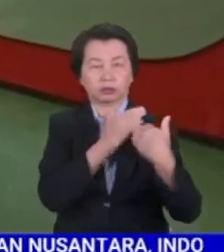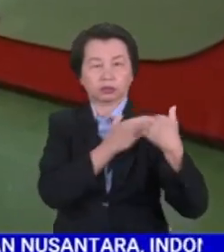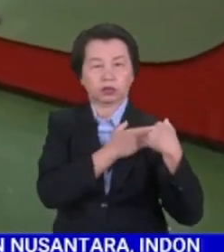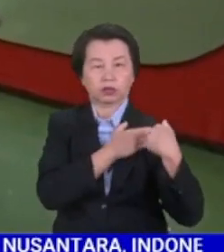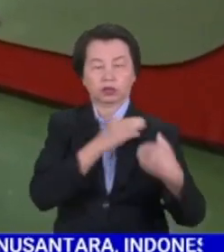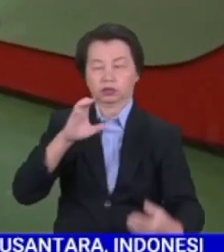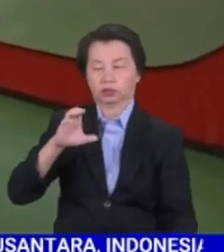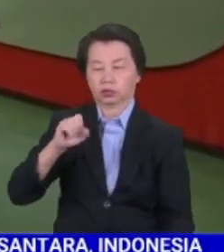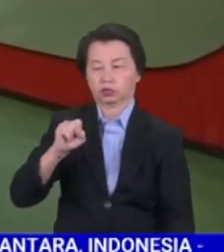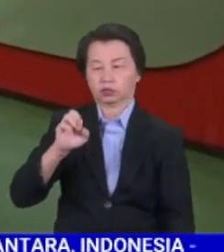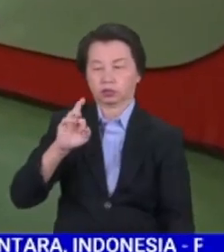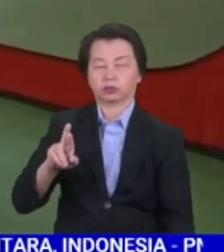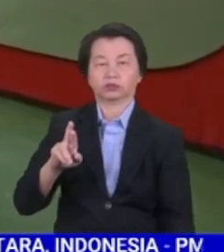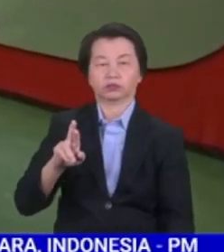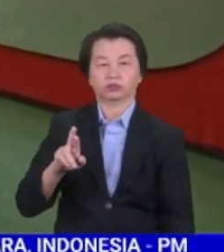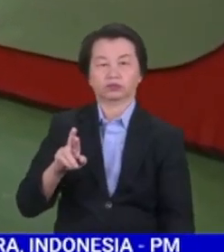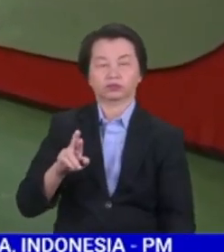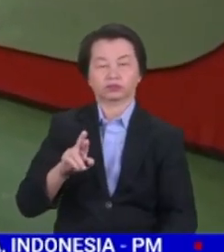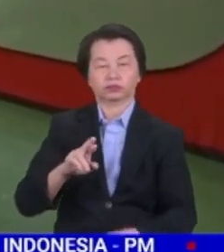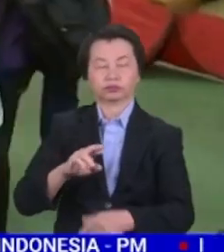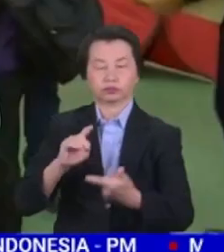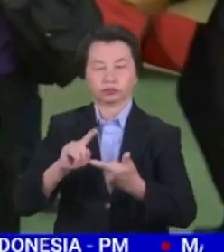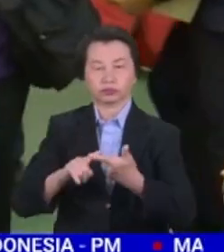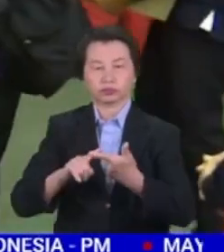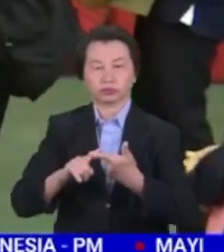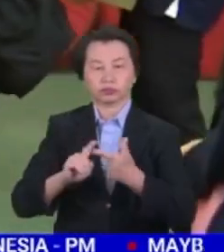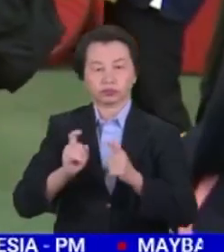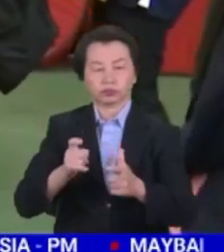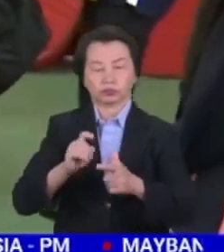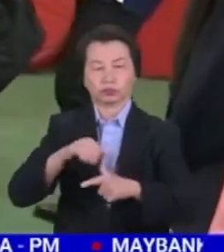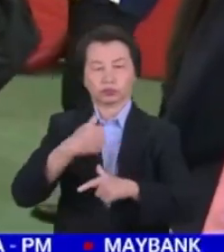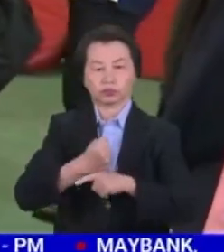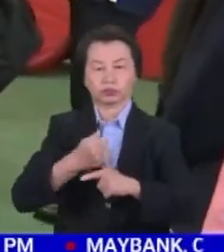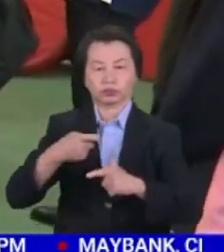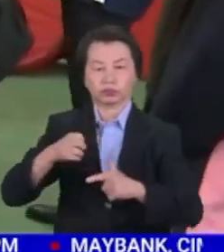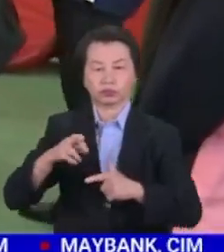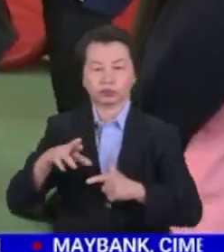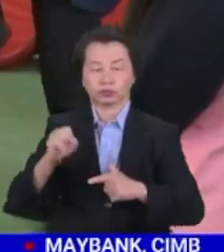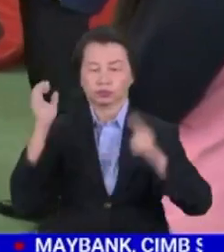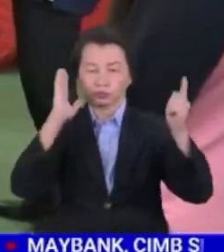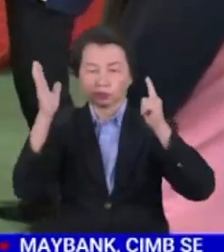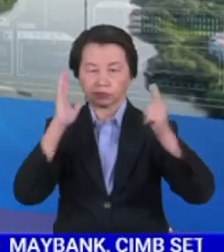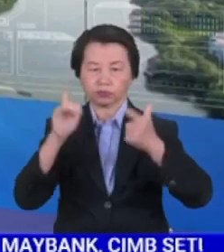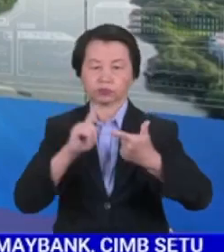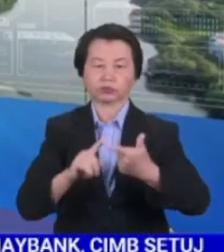tanggungjawab sosial korporat CSR Pertubuhan Kebajikan Anugerah Kasih Malaysia.